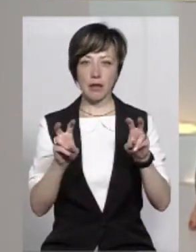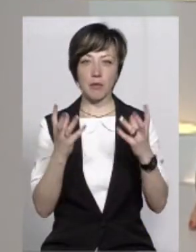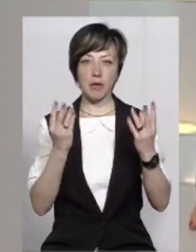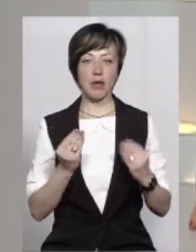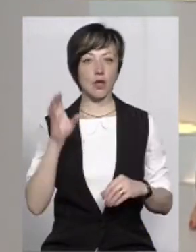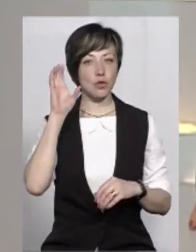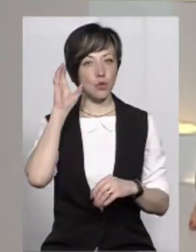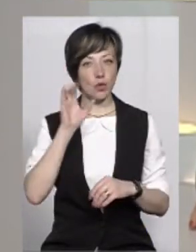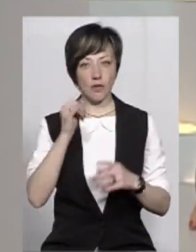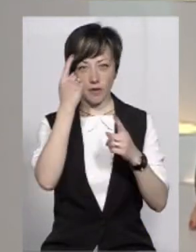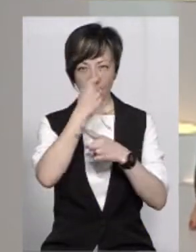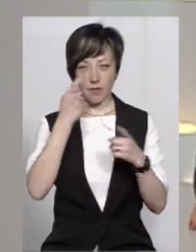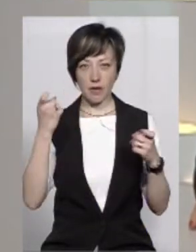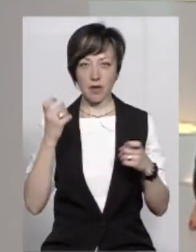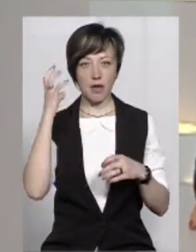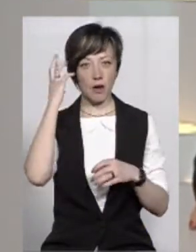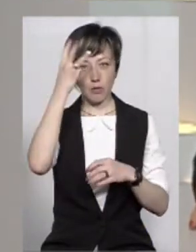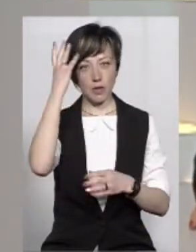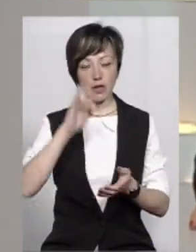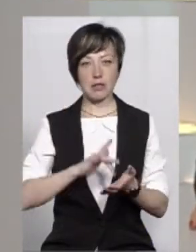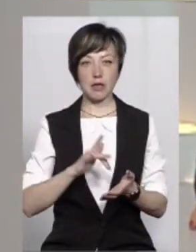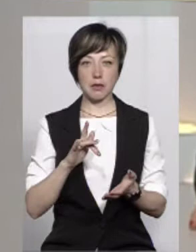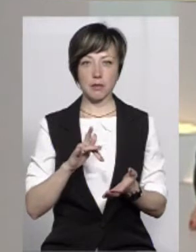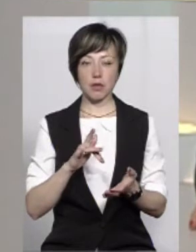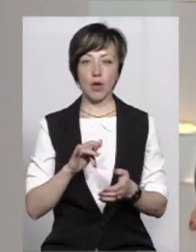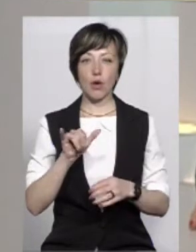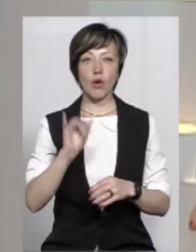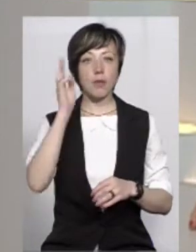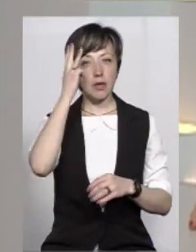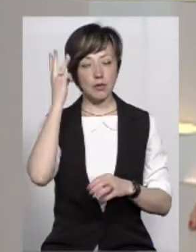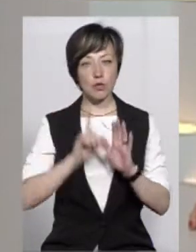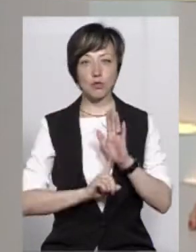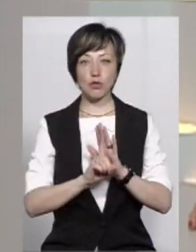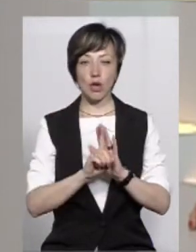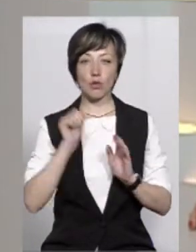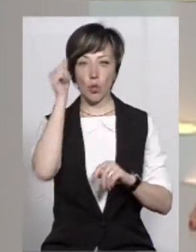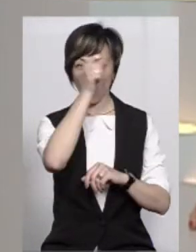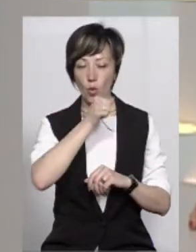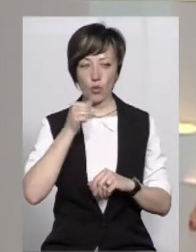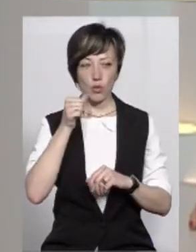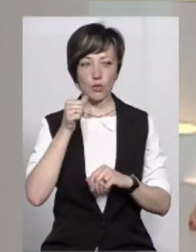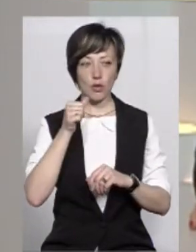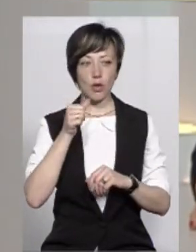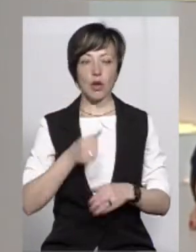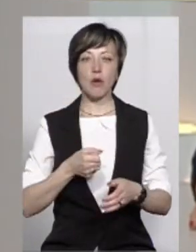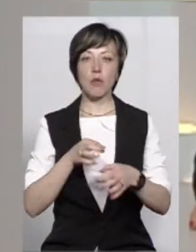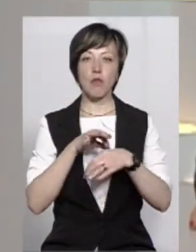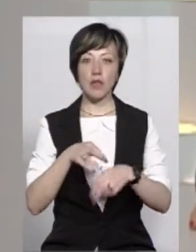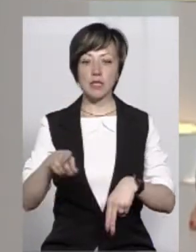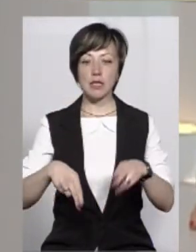слухайте в ефірі Радіо Поділля Центр. У Хмельницькому з початку року провели